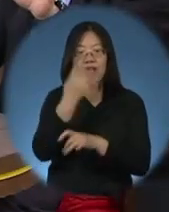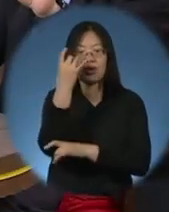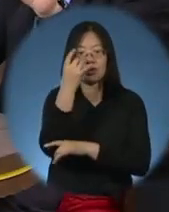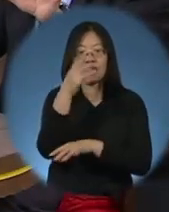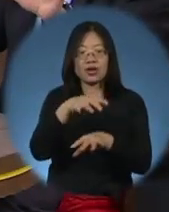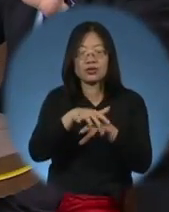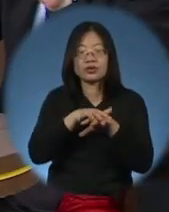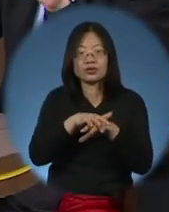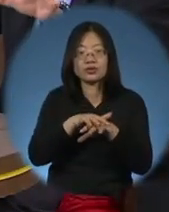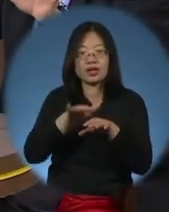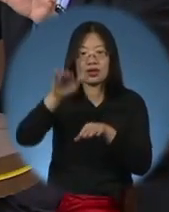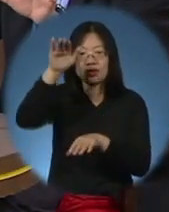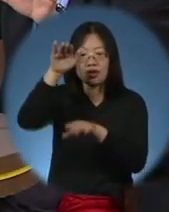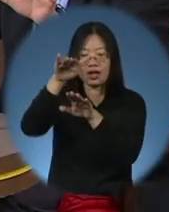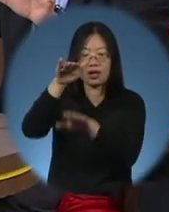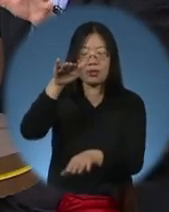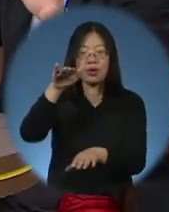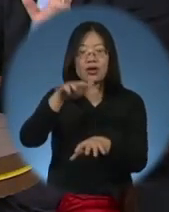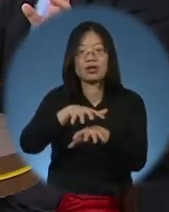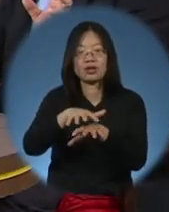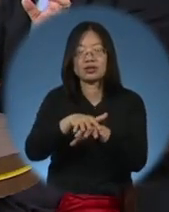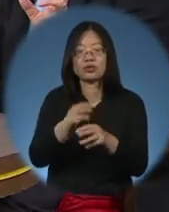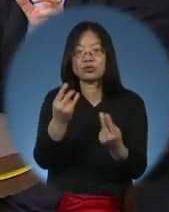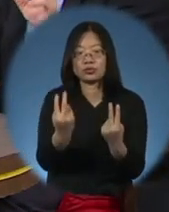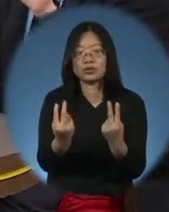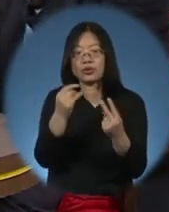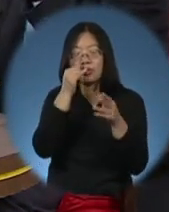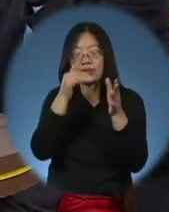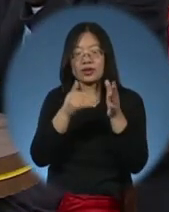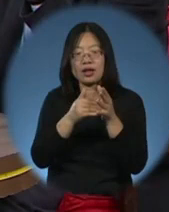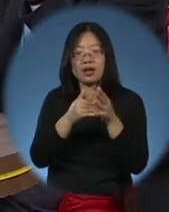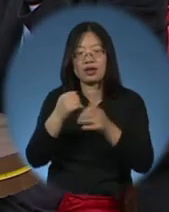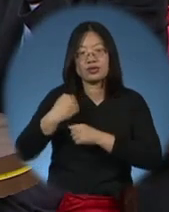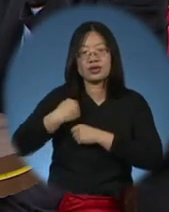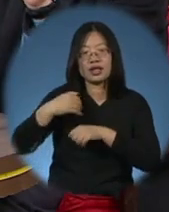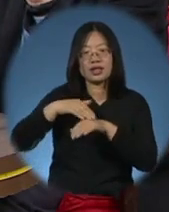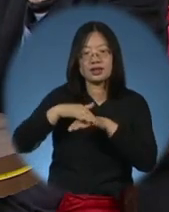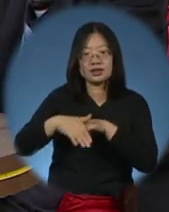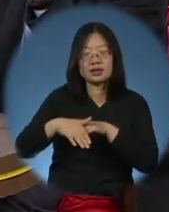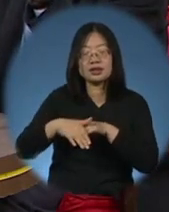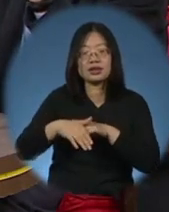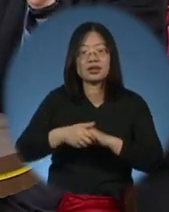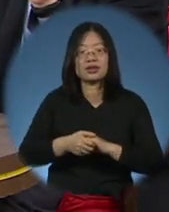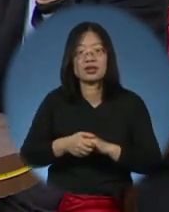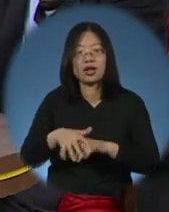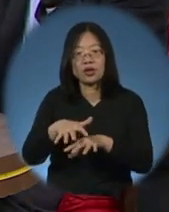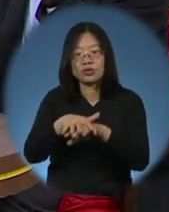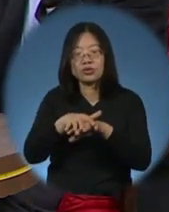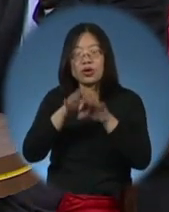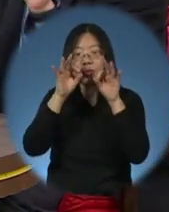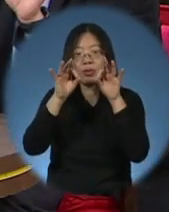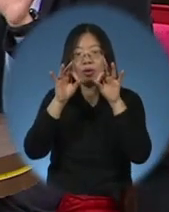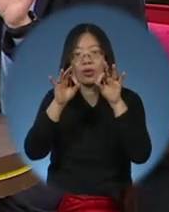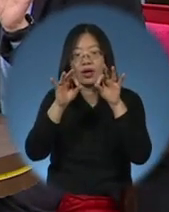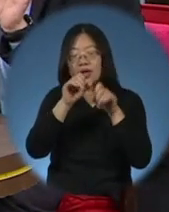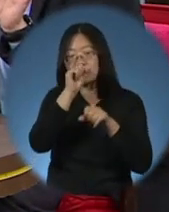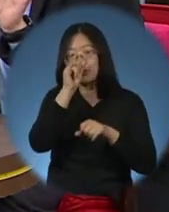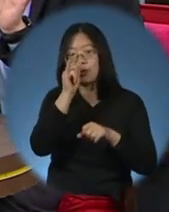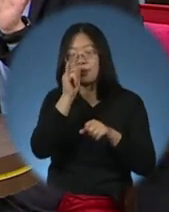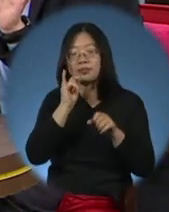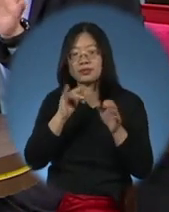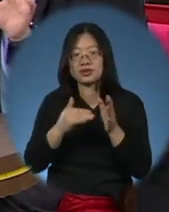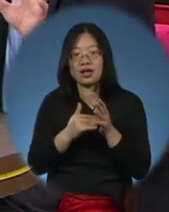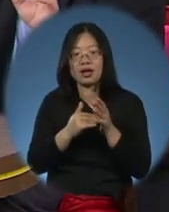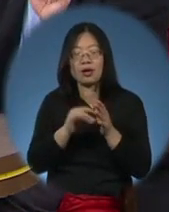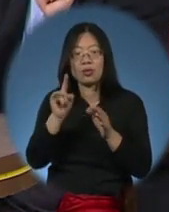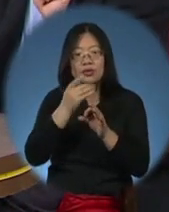원래의 군대식 상명하복 구조를 비교를 한 거죠. 그랬더니 군대식 상명하복의 구조가 장점은 있어요.